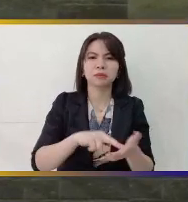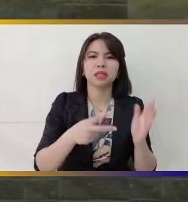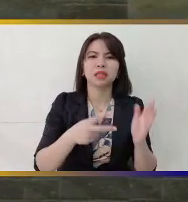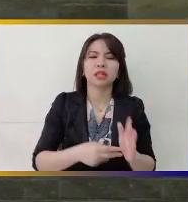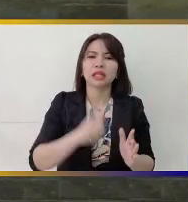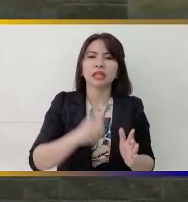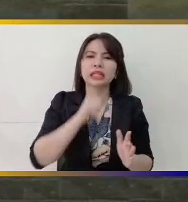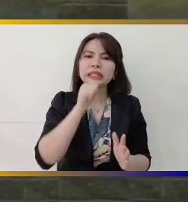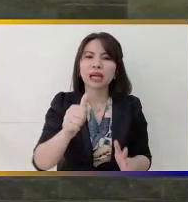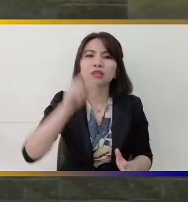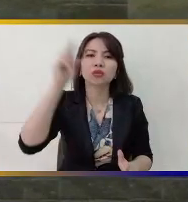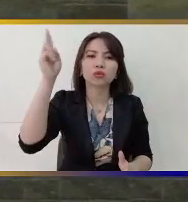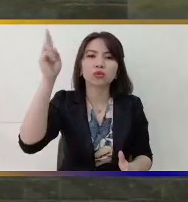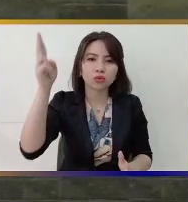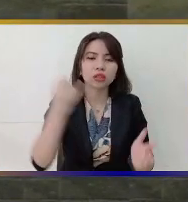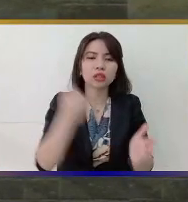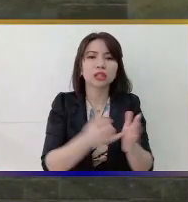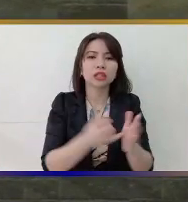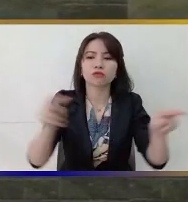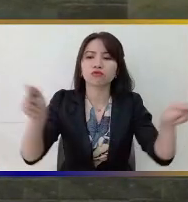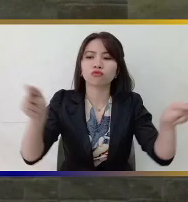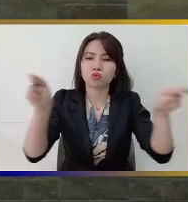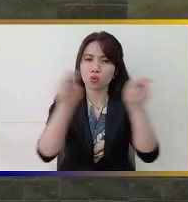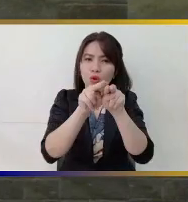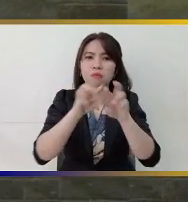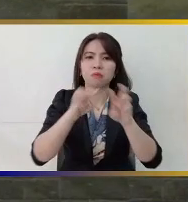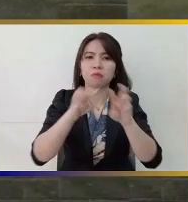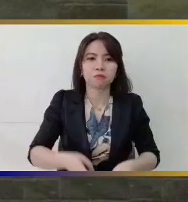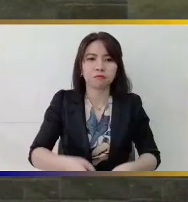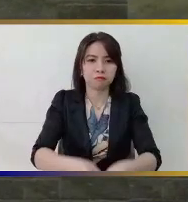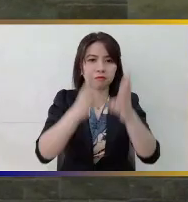ang kamay mo hindi na magagawa ang dati niyang ginagawa.